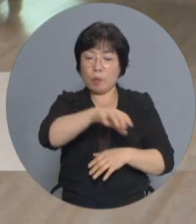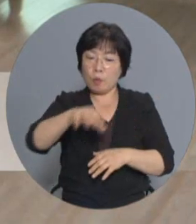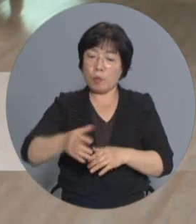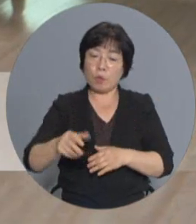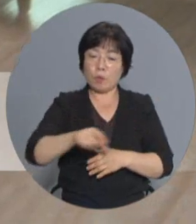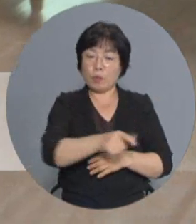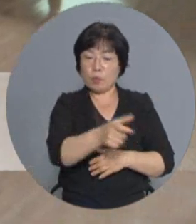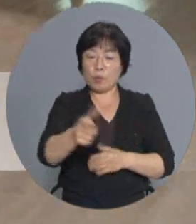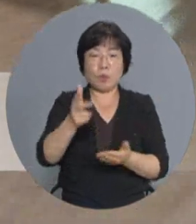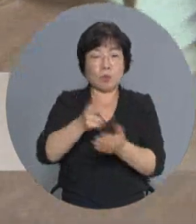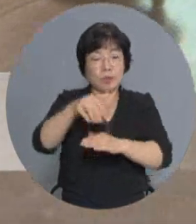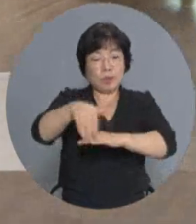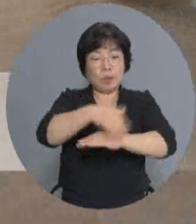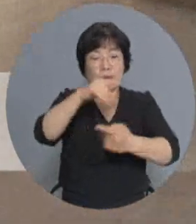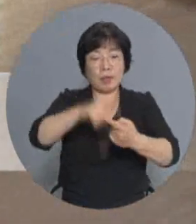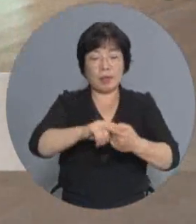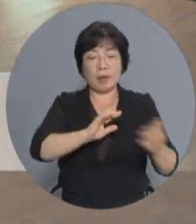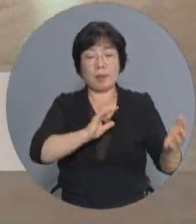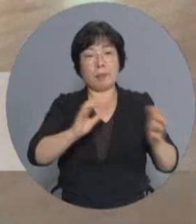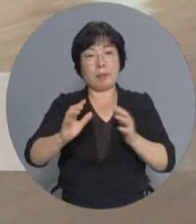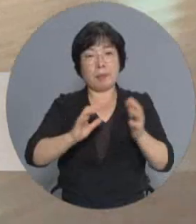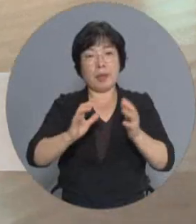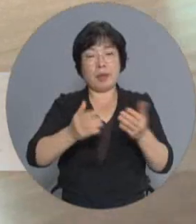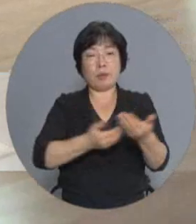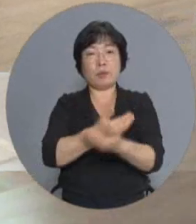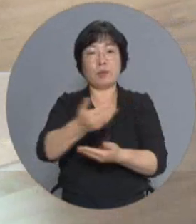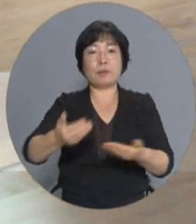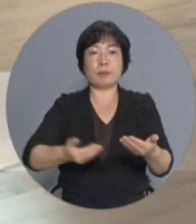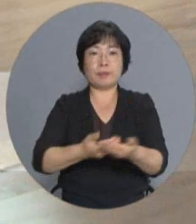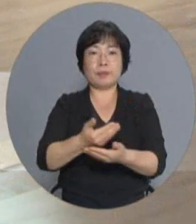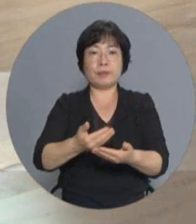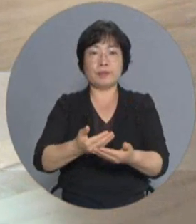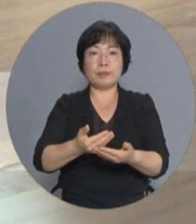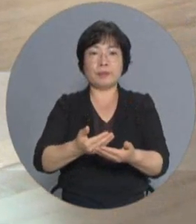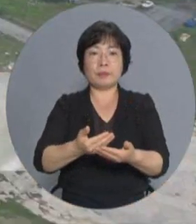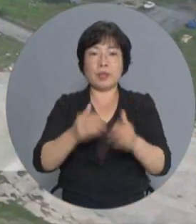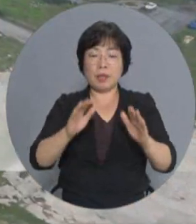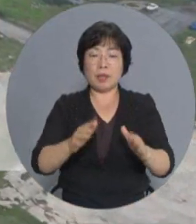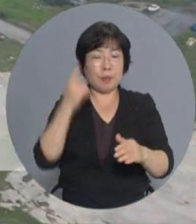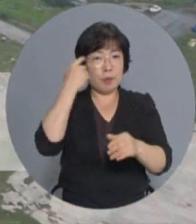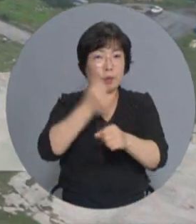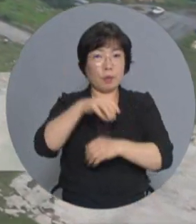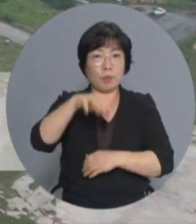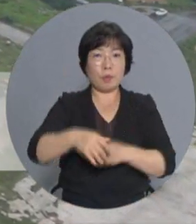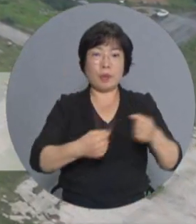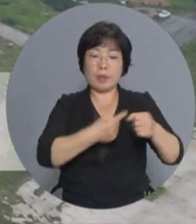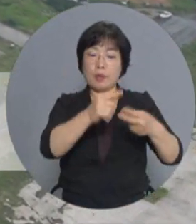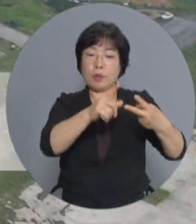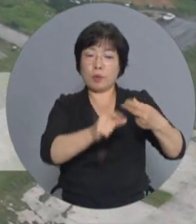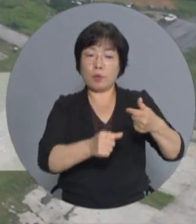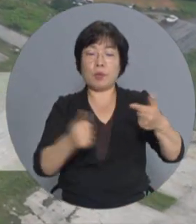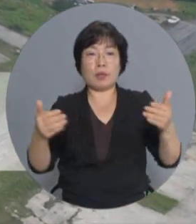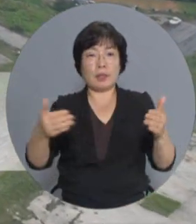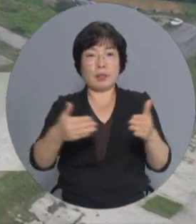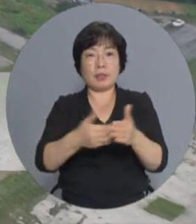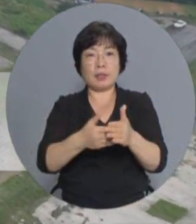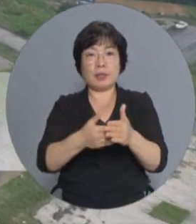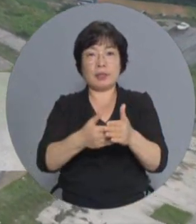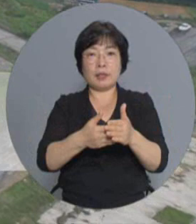동선 주차 계획 등에 대한 다양한 의견을 교환했습니다 이번 용역은 내년 6월까지 진행될